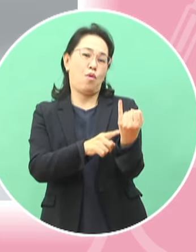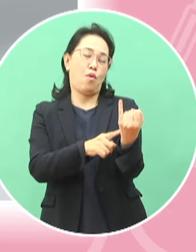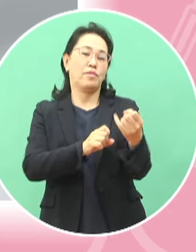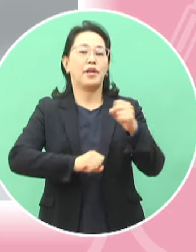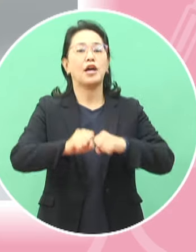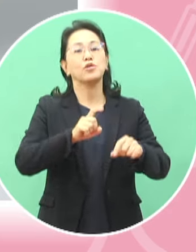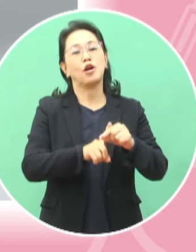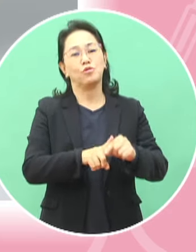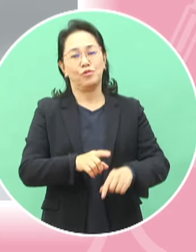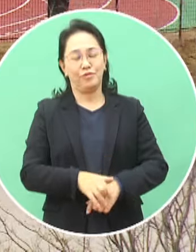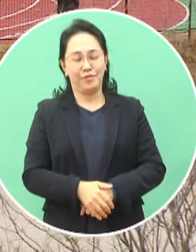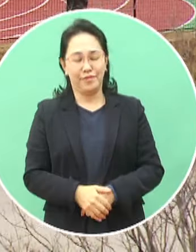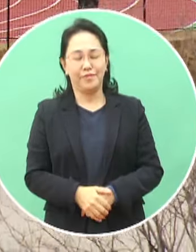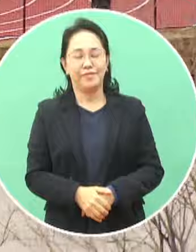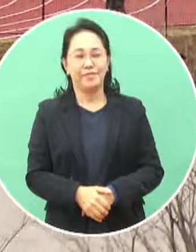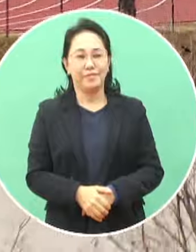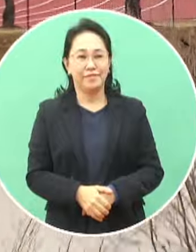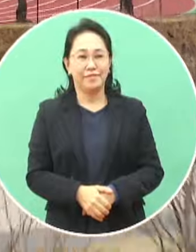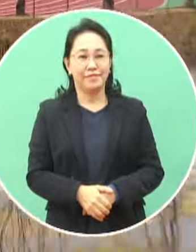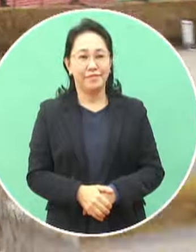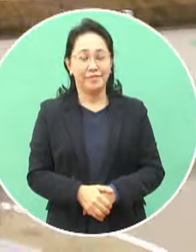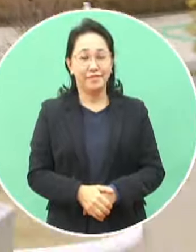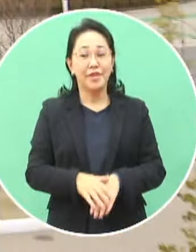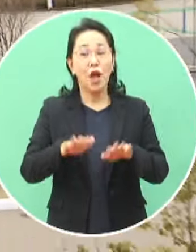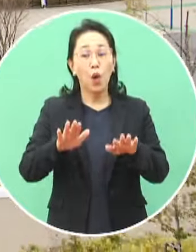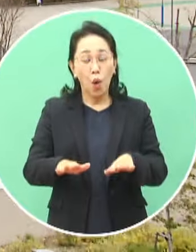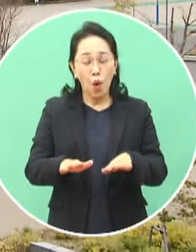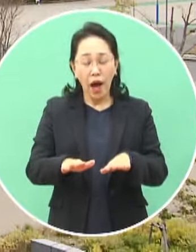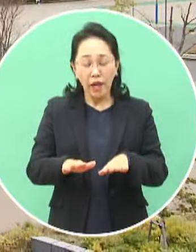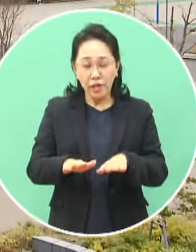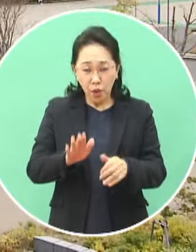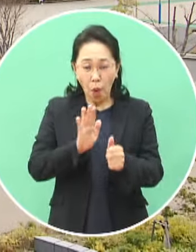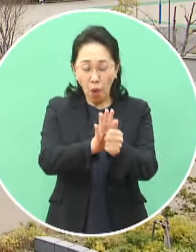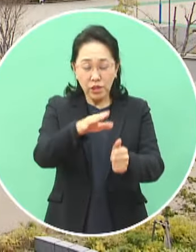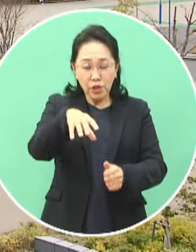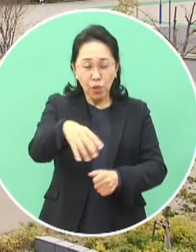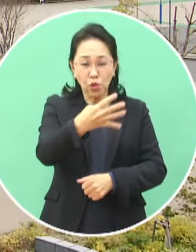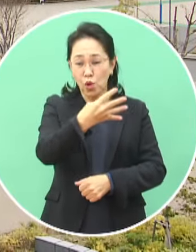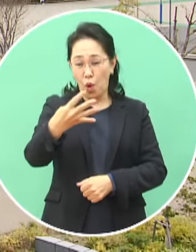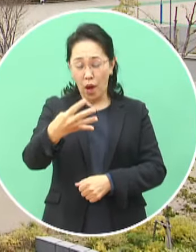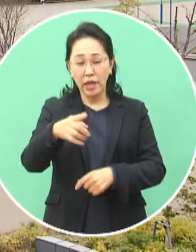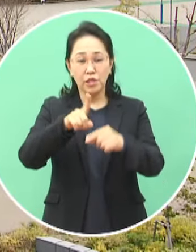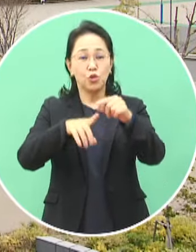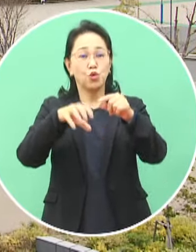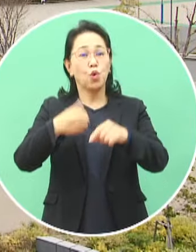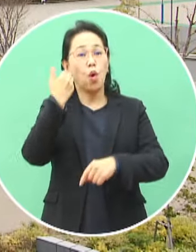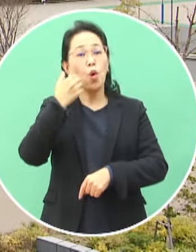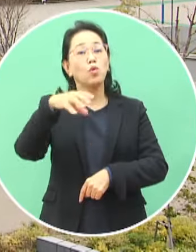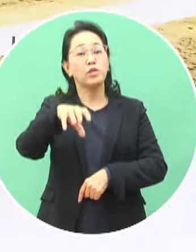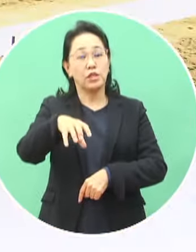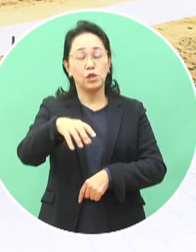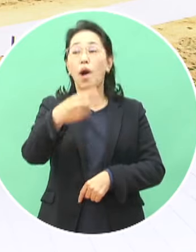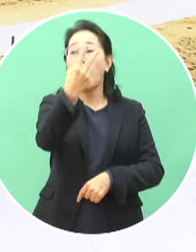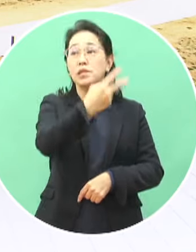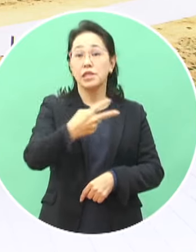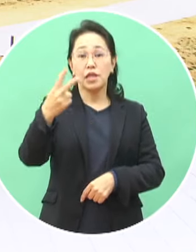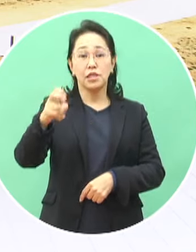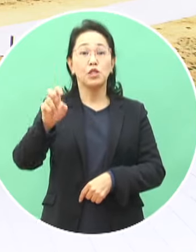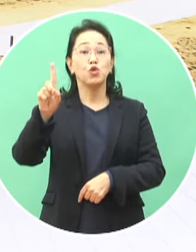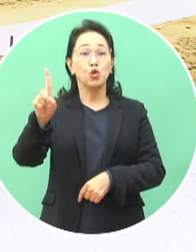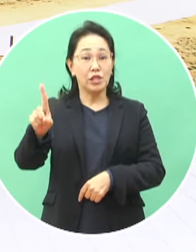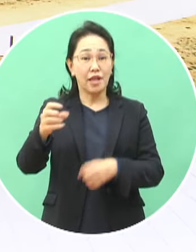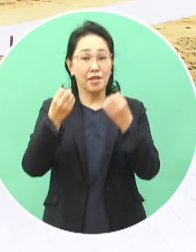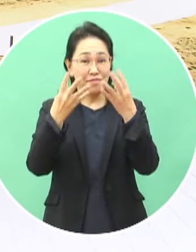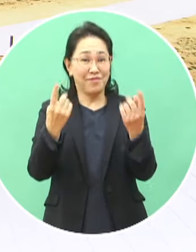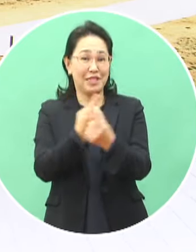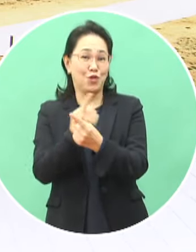しています。今回の推しスポット四日市市中央緑地は2021年にリニューア